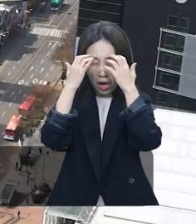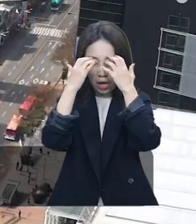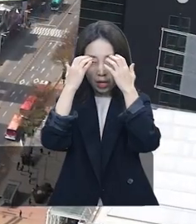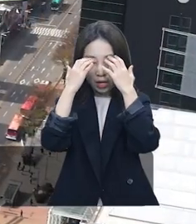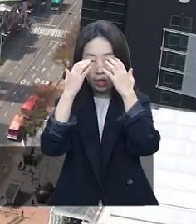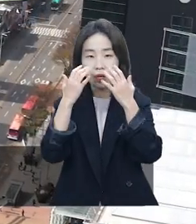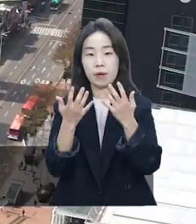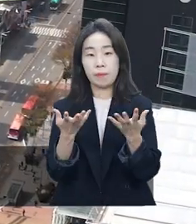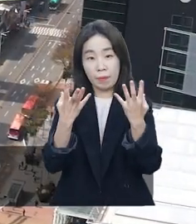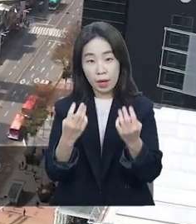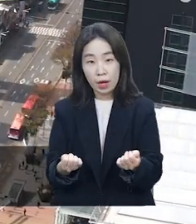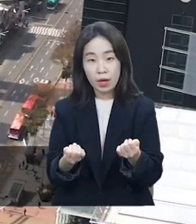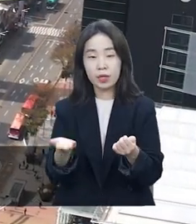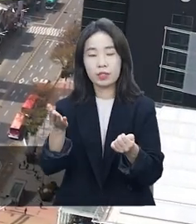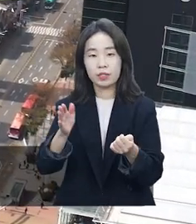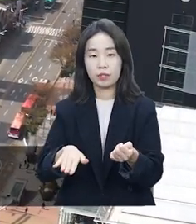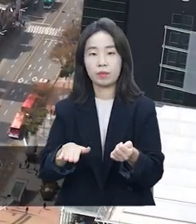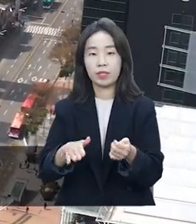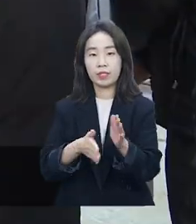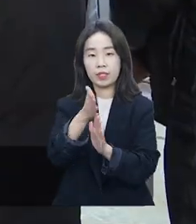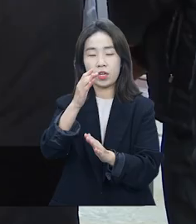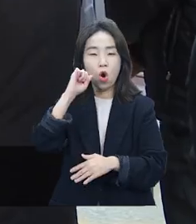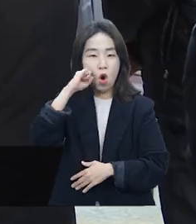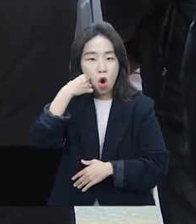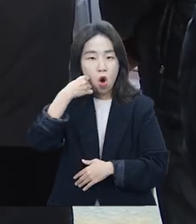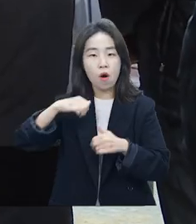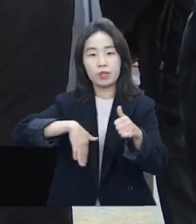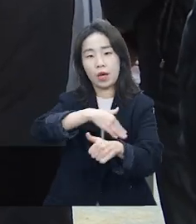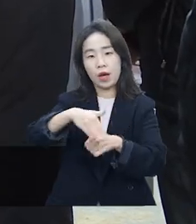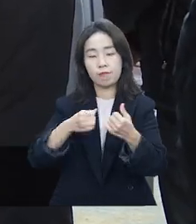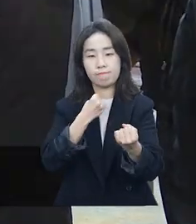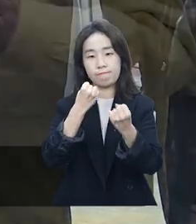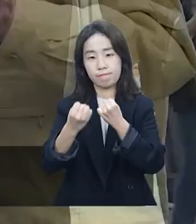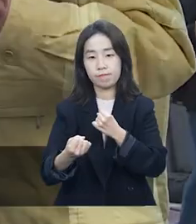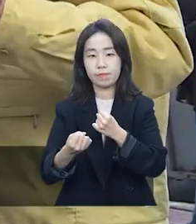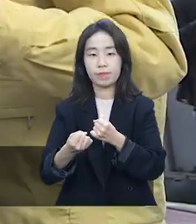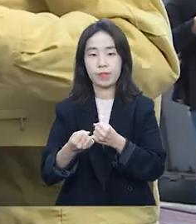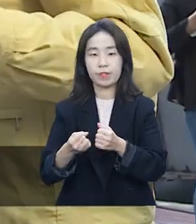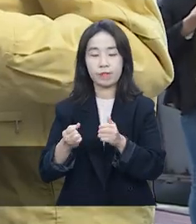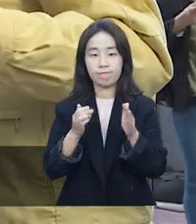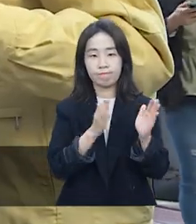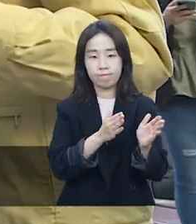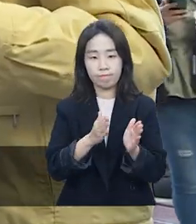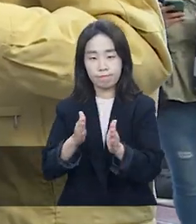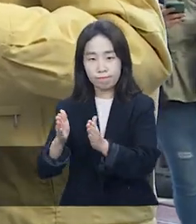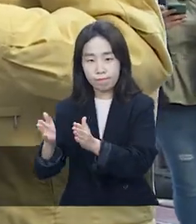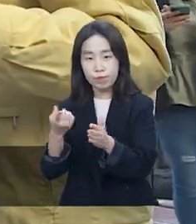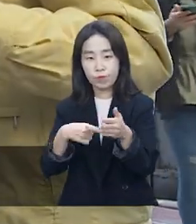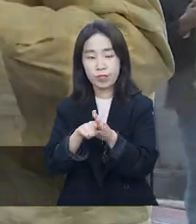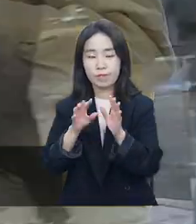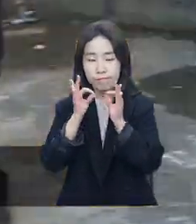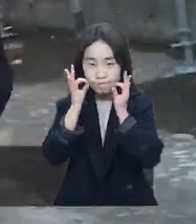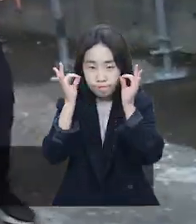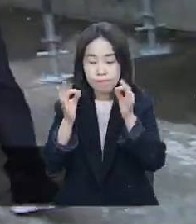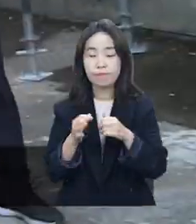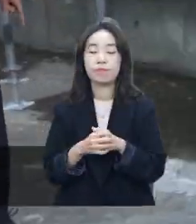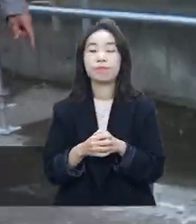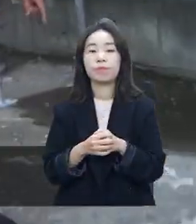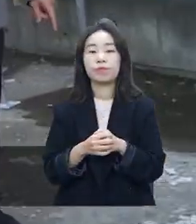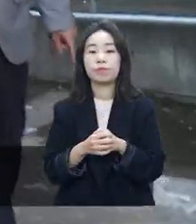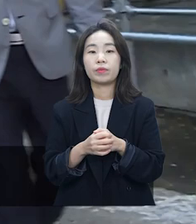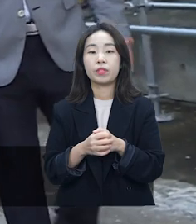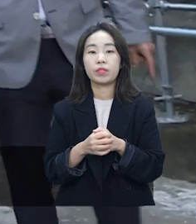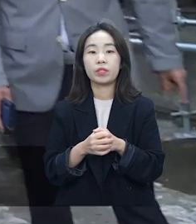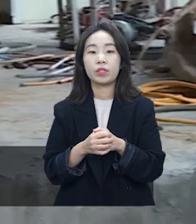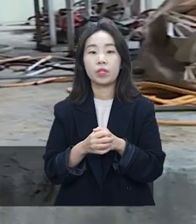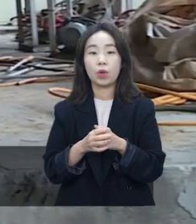정말 많은 우여곡절이 있었지만요. 이 시는 어려운 상황에서도 이 철거 추진을 위한 실질적인 노력을